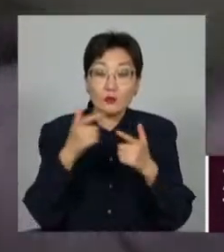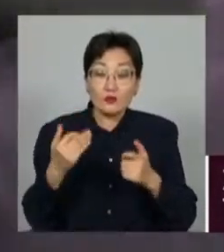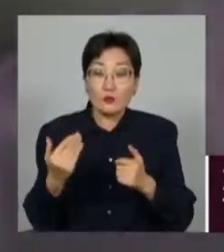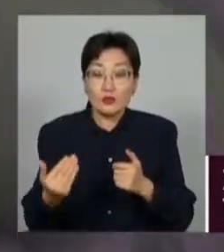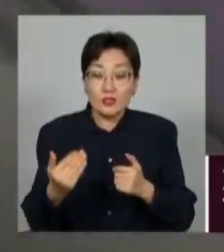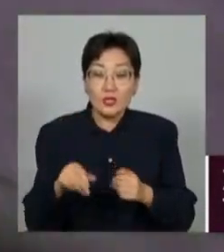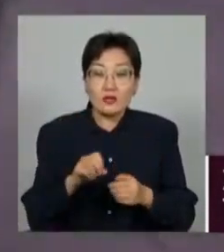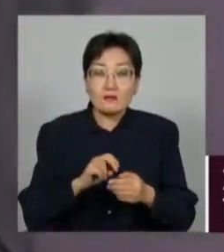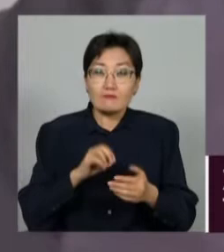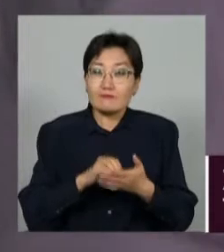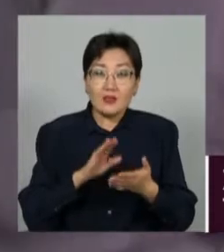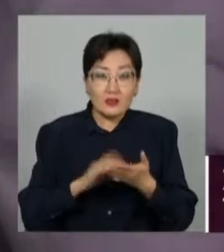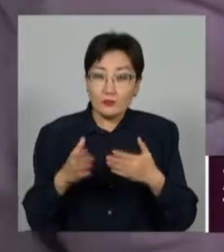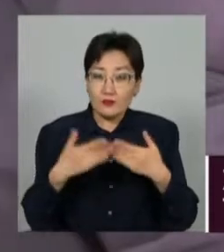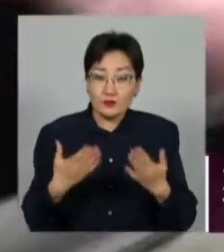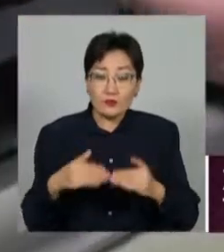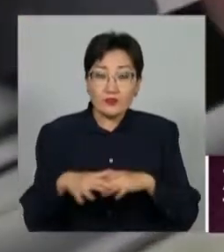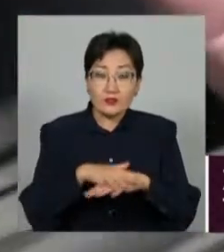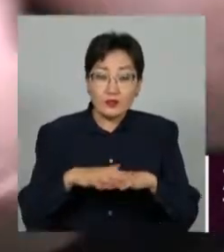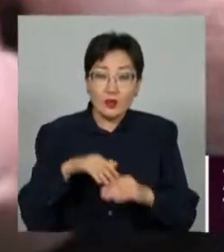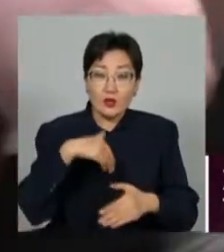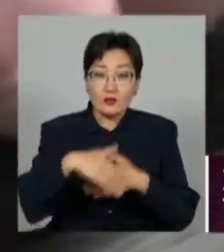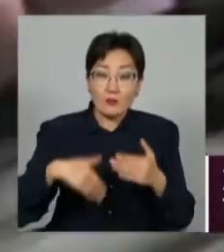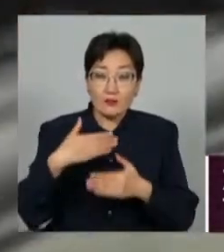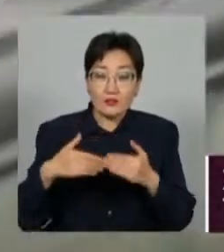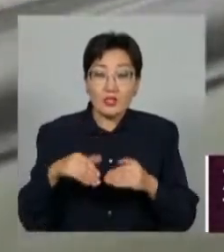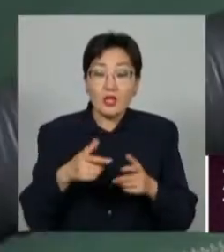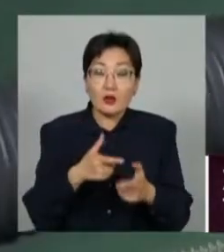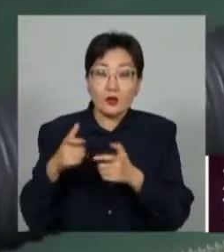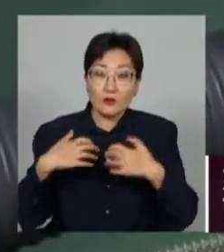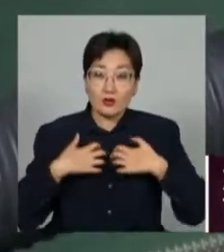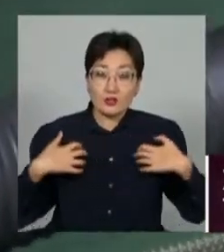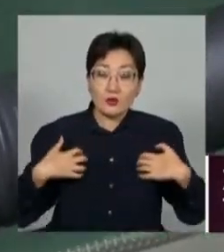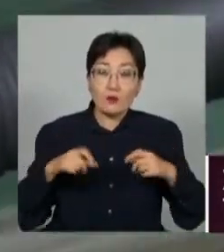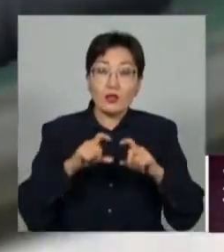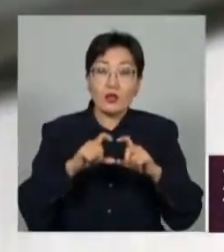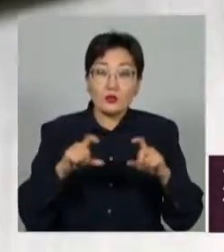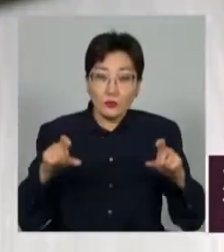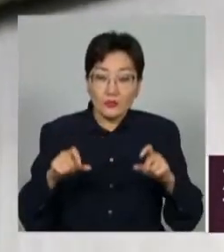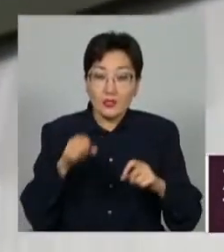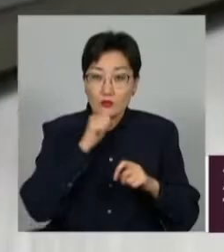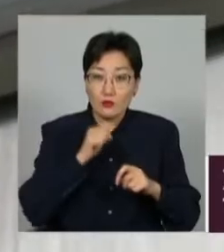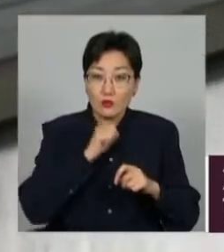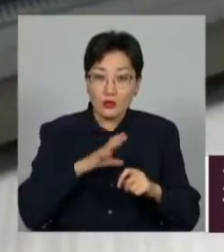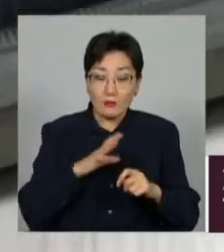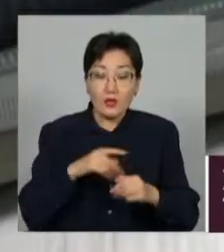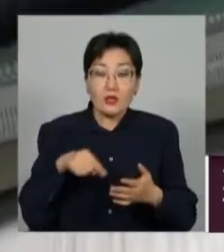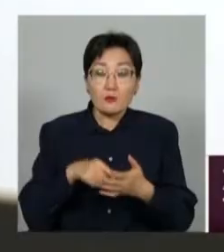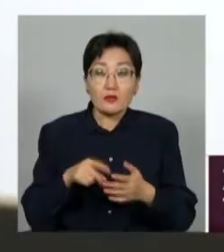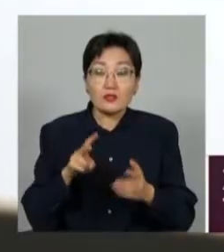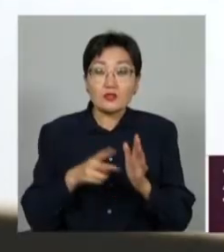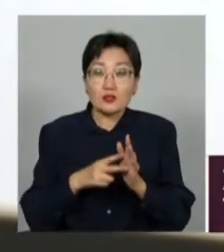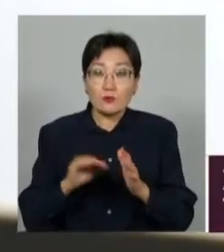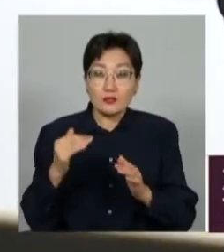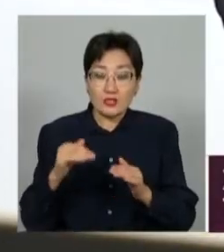олар еш жерде тіркелмеген және көпшілігі тәртіпсіздік кезінде қару-жарақ дүкендерінен тоналған екен. Еске салайық, қалада 7